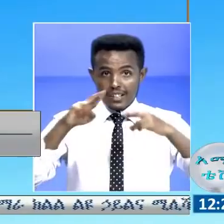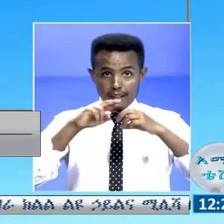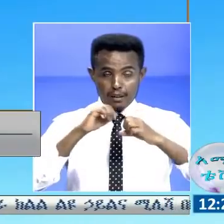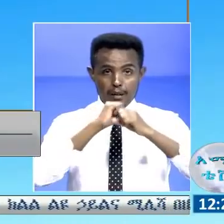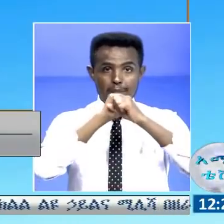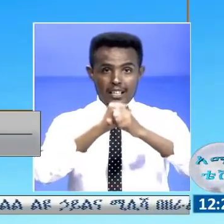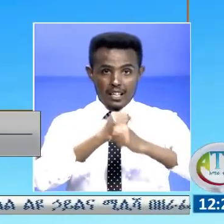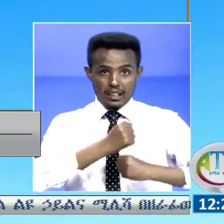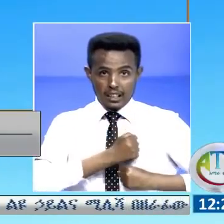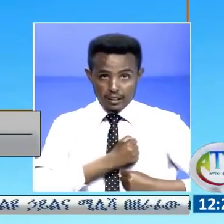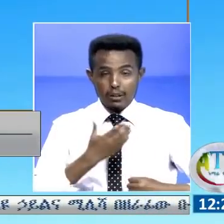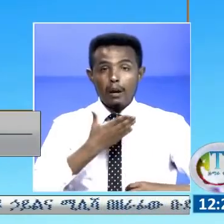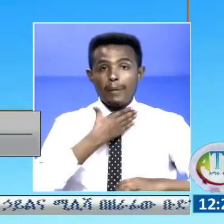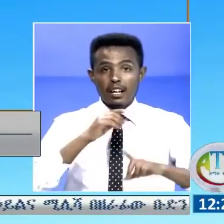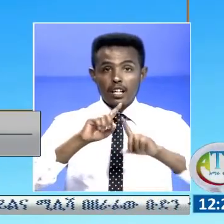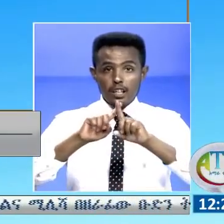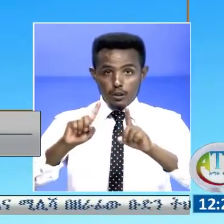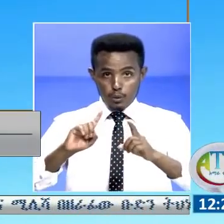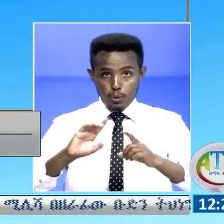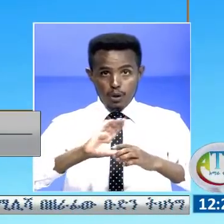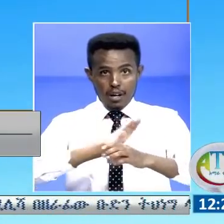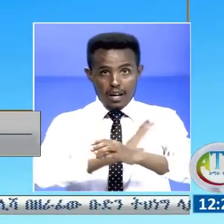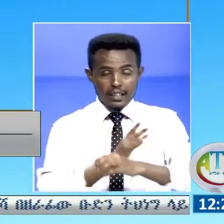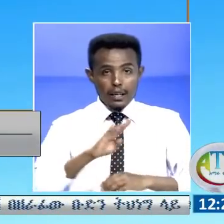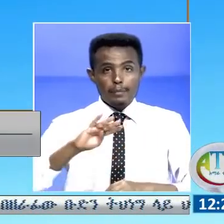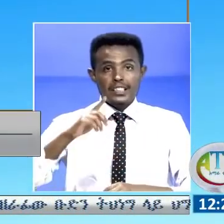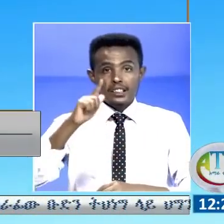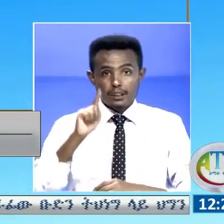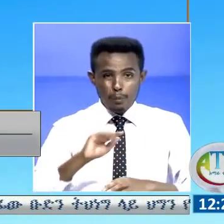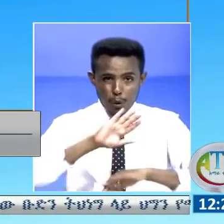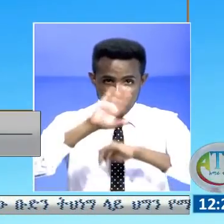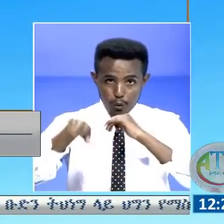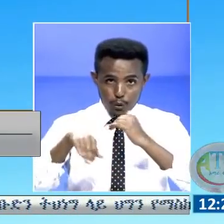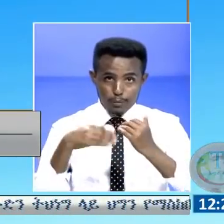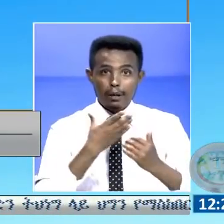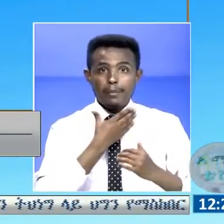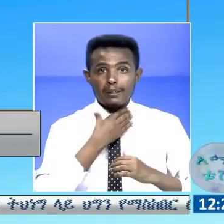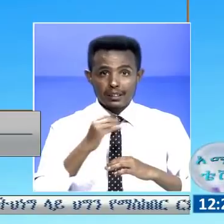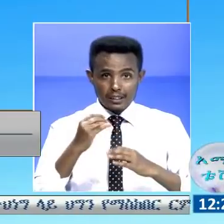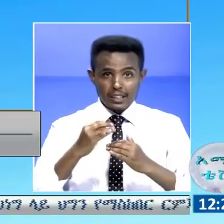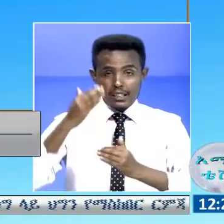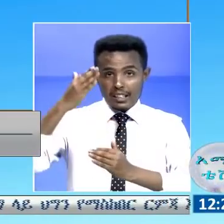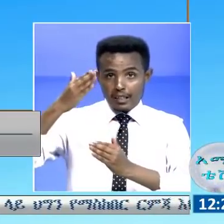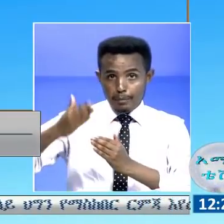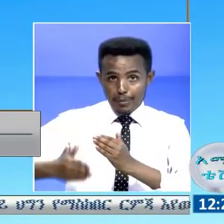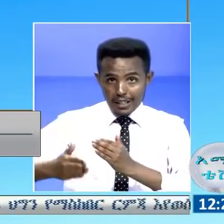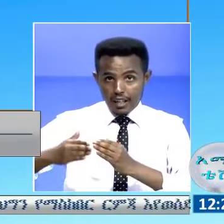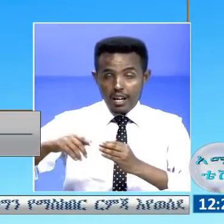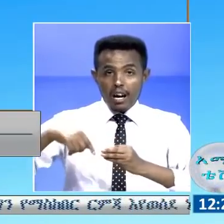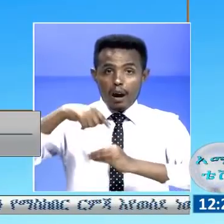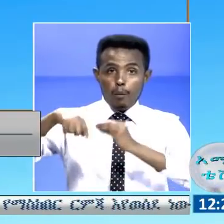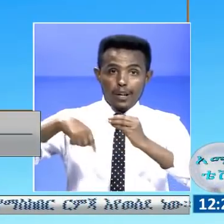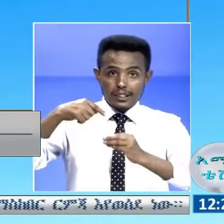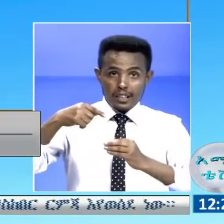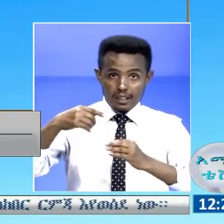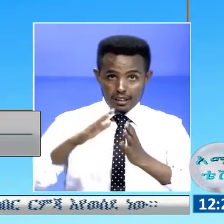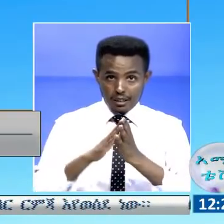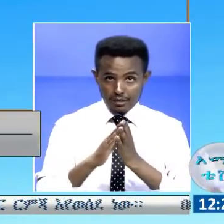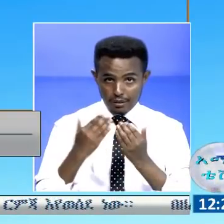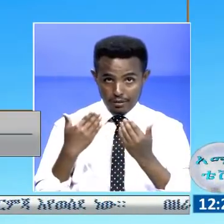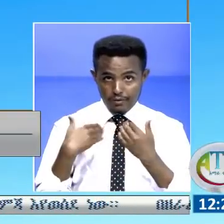ሰራዊት፣ የአማራ ክልል ልዩ ኃይልና የአካባቢው ሚሊሻም በሁሉም የአማራ ክልል የጎንደር አዋሳኝ ቦታዎች